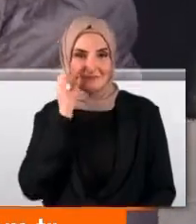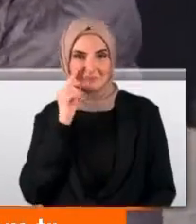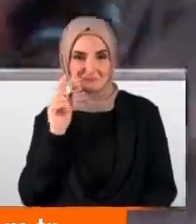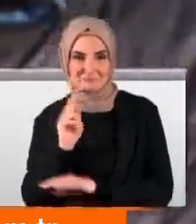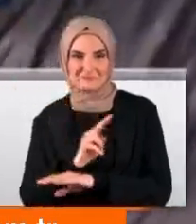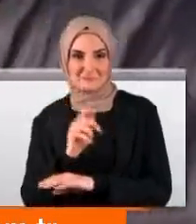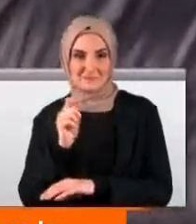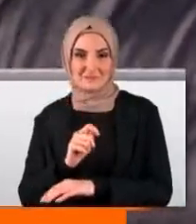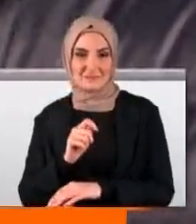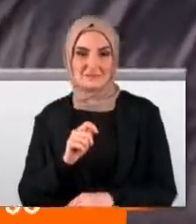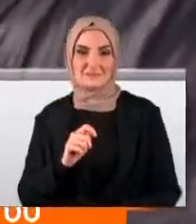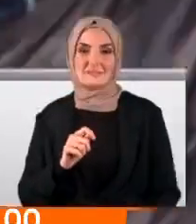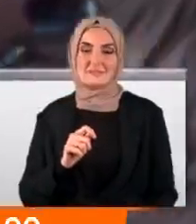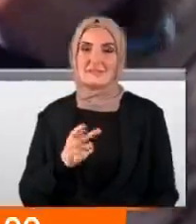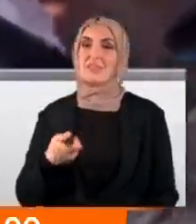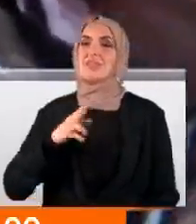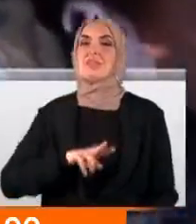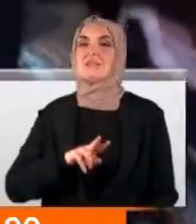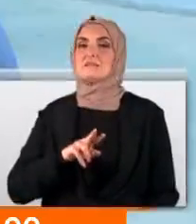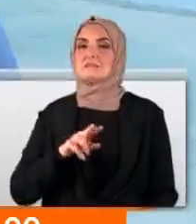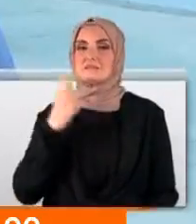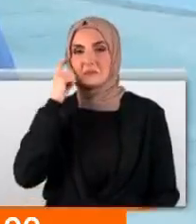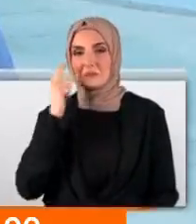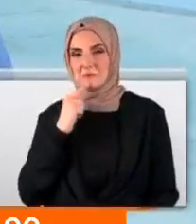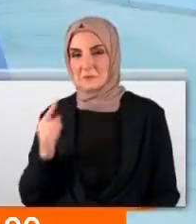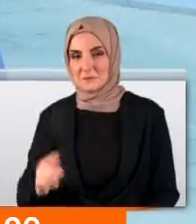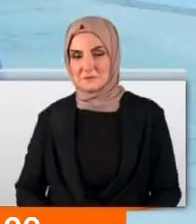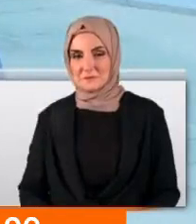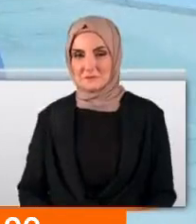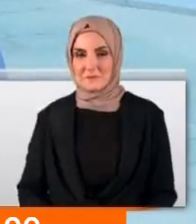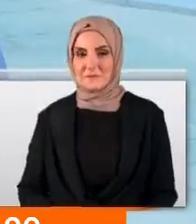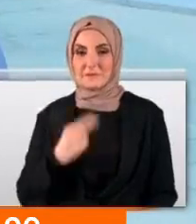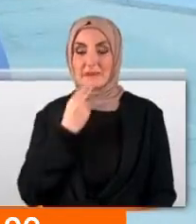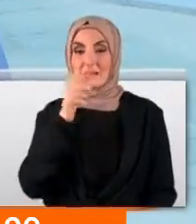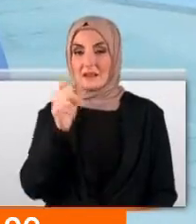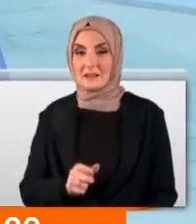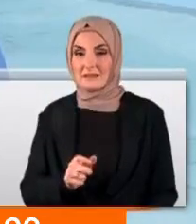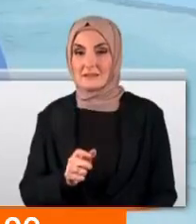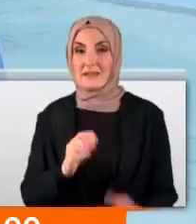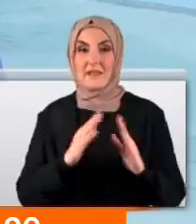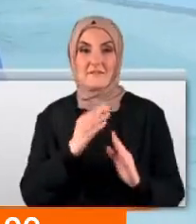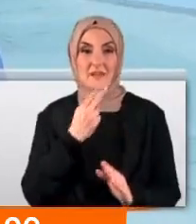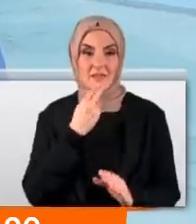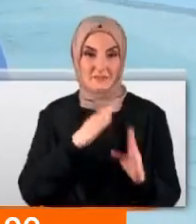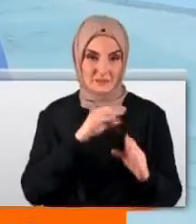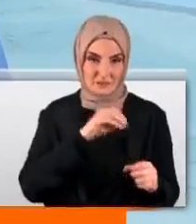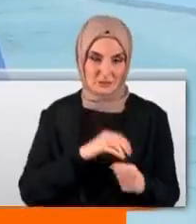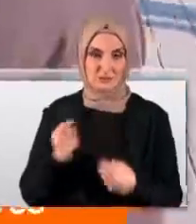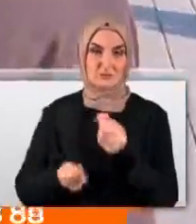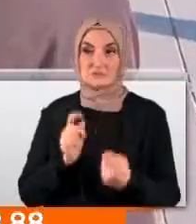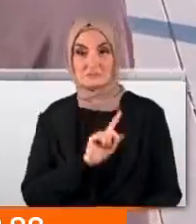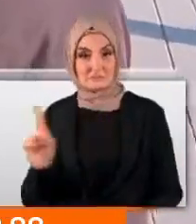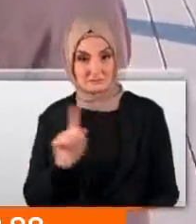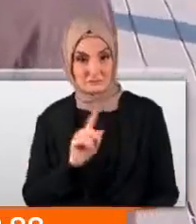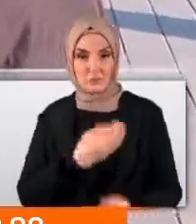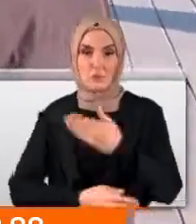düşünürüm, o yapar. Bence tam tersi. Ne oluyor? Kadın hem ev kadını hem iş yerinde çalıştığı için çok daha fazla yoruluyor.